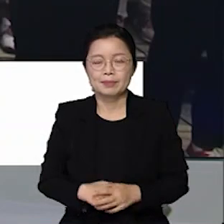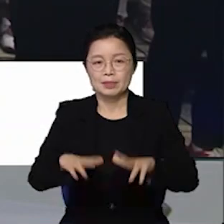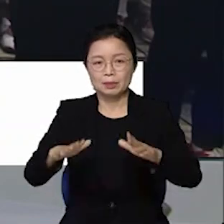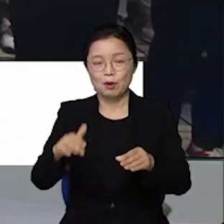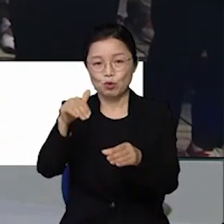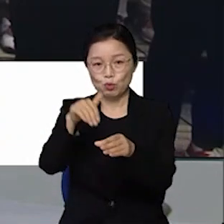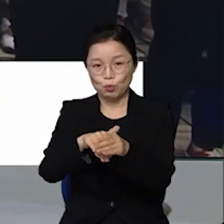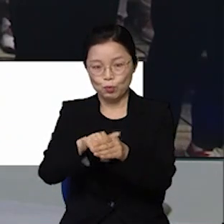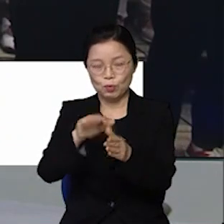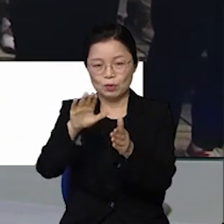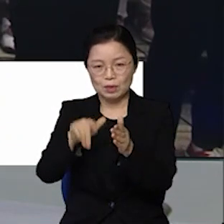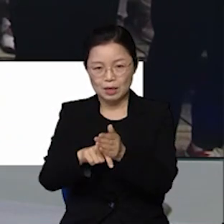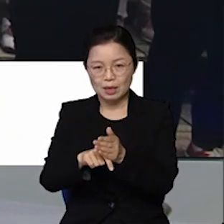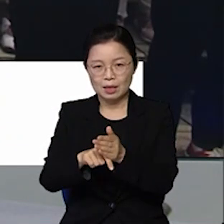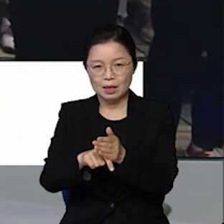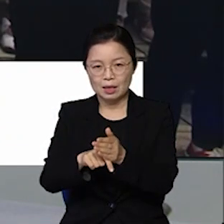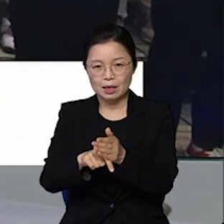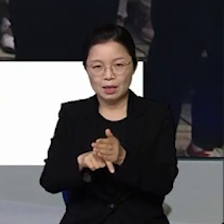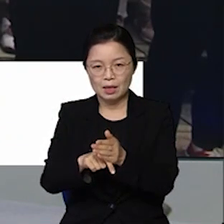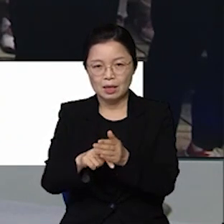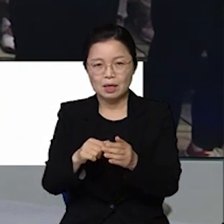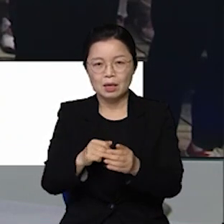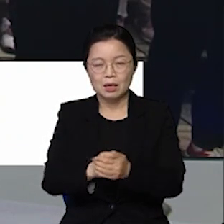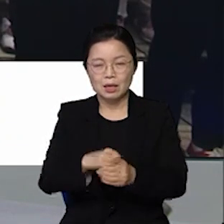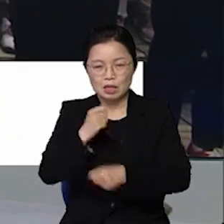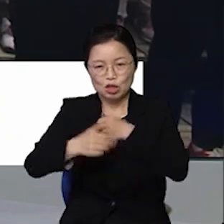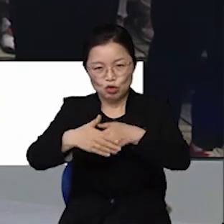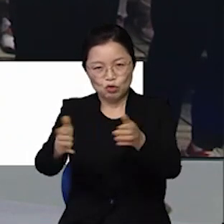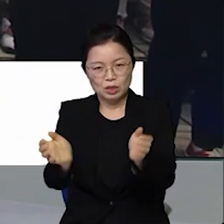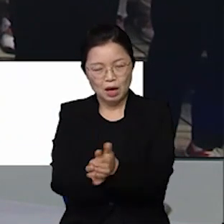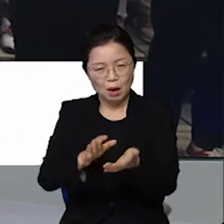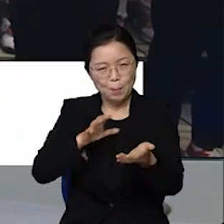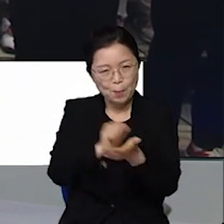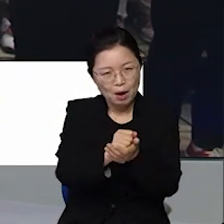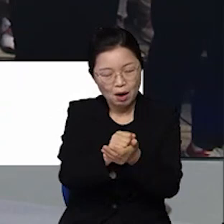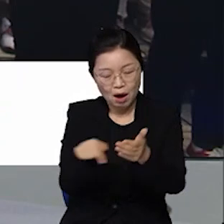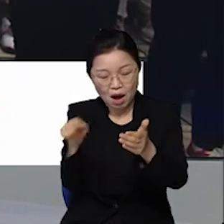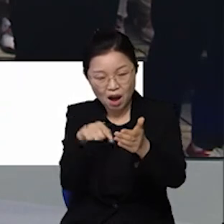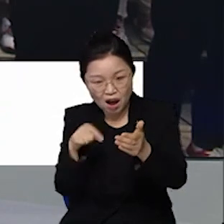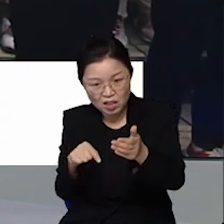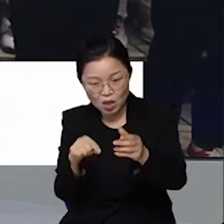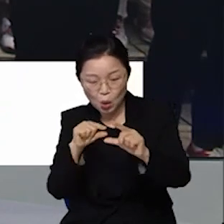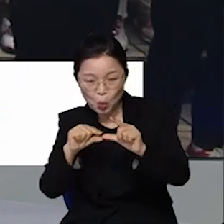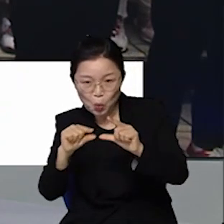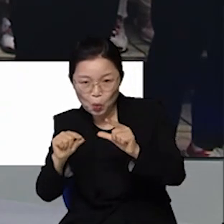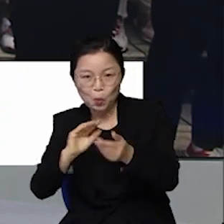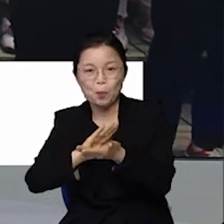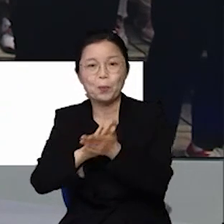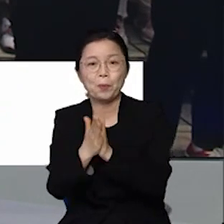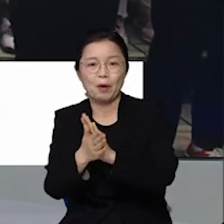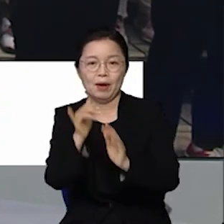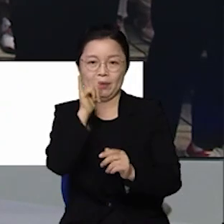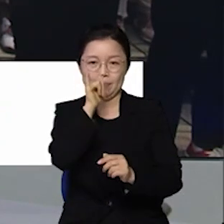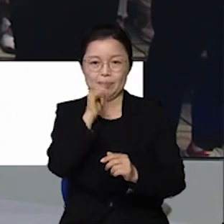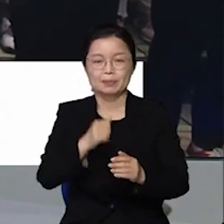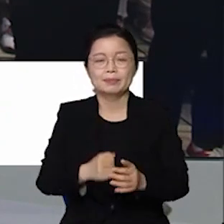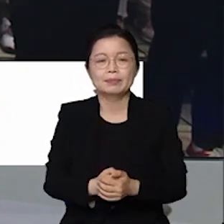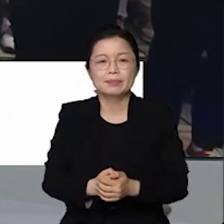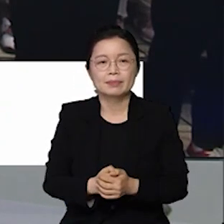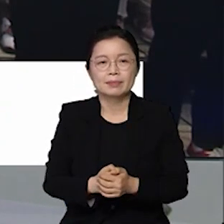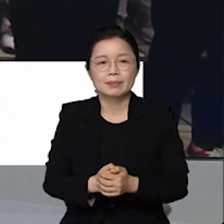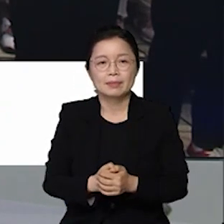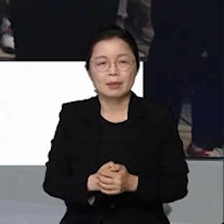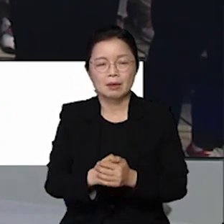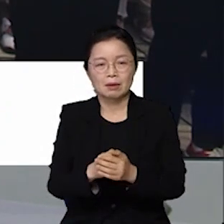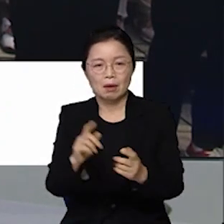이번 선거에서는 여전한 민주당의 독점 구조 속에서도 미미하지만 의미 있는 변화가 나타났습니다.